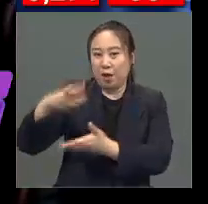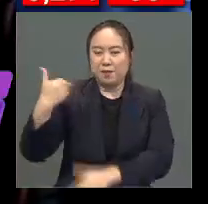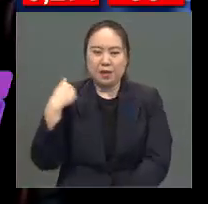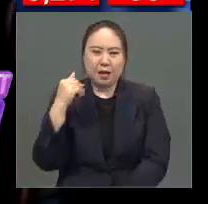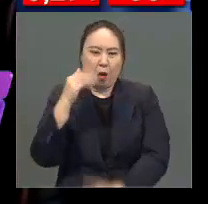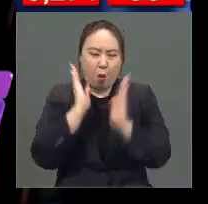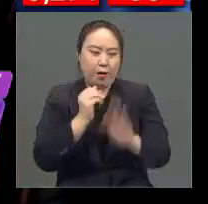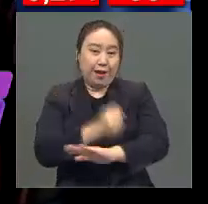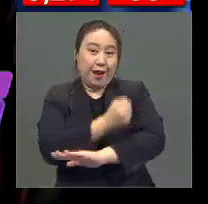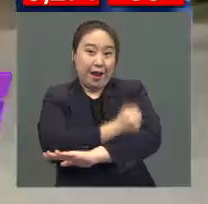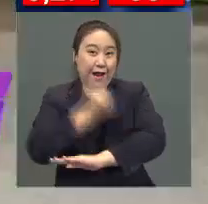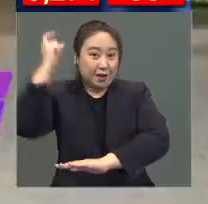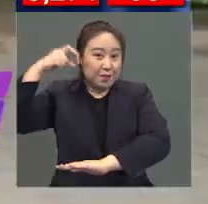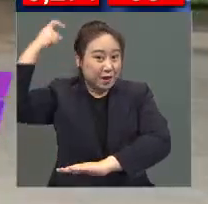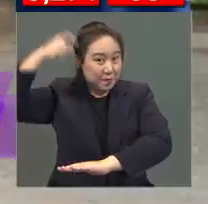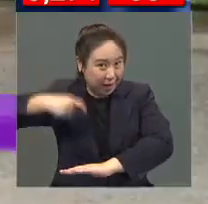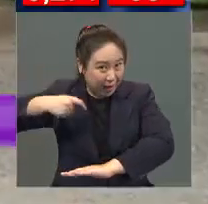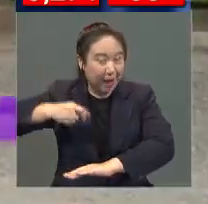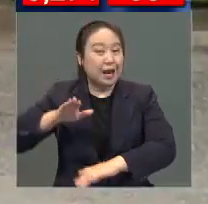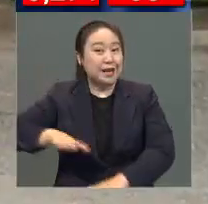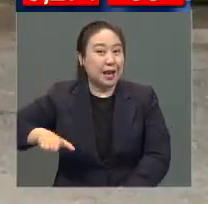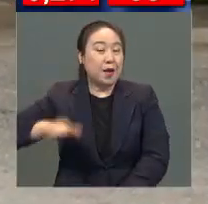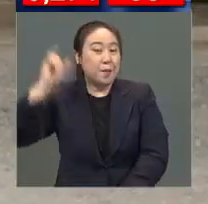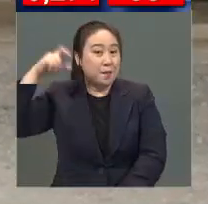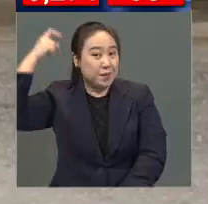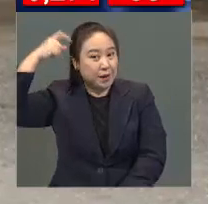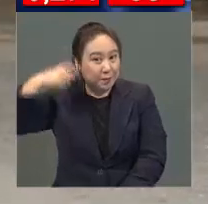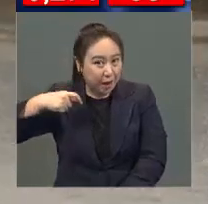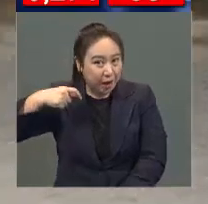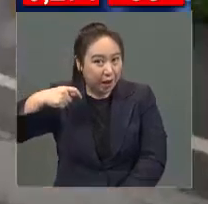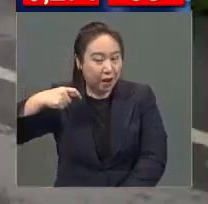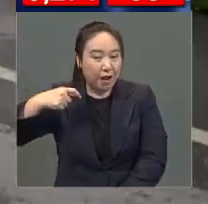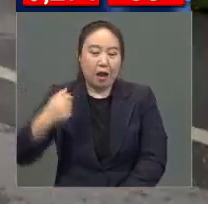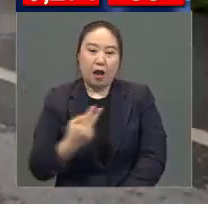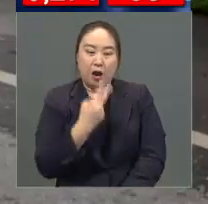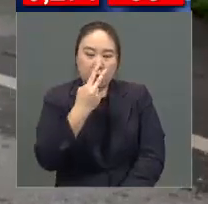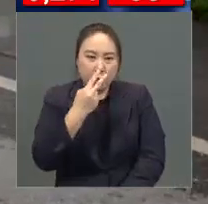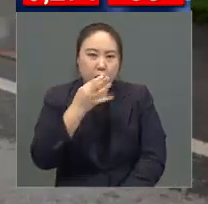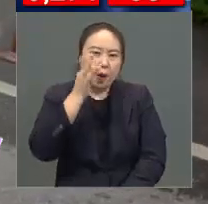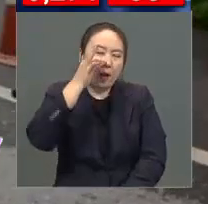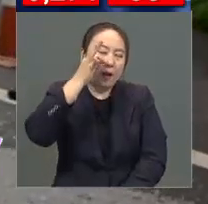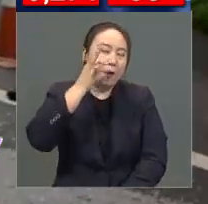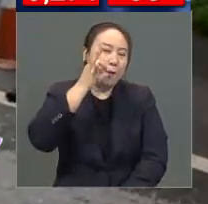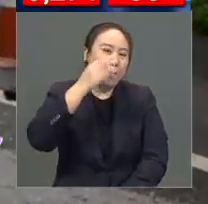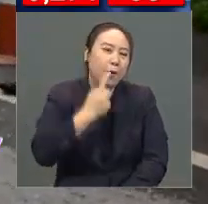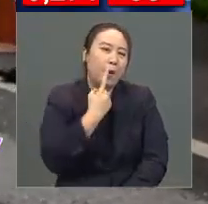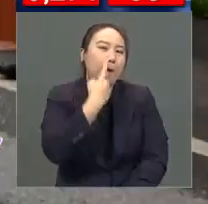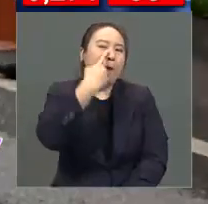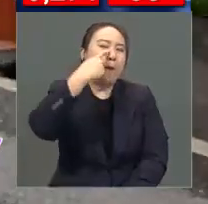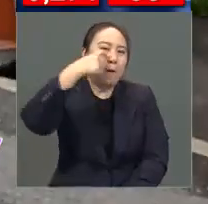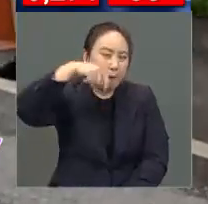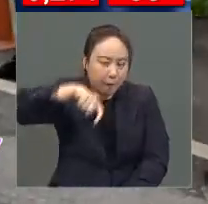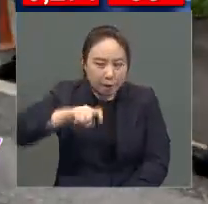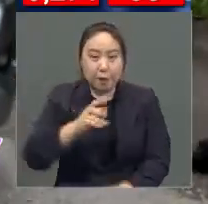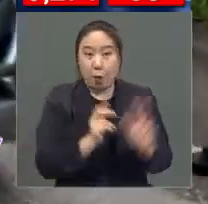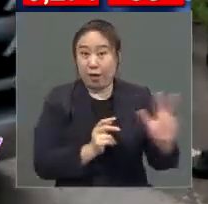ว่ามีรายงานชาวเมียนมาร์และเด็กคาร์เวียรมากโดยได้เก็บตัวอย่างสารคัดหลั่งของทั้ง 3คนส่งไป